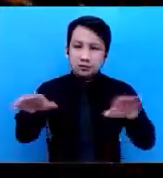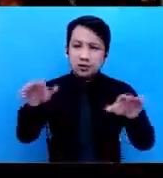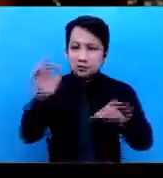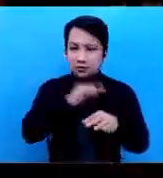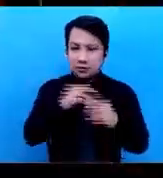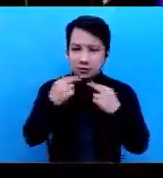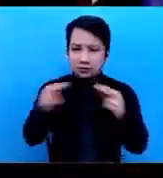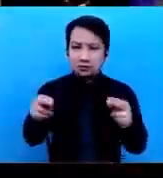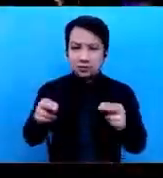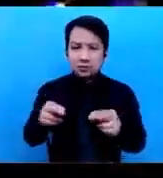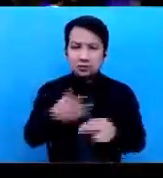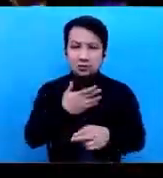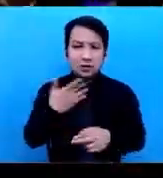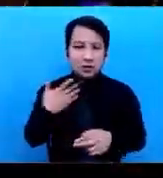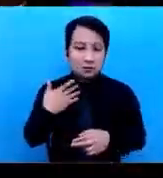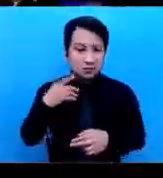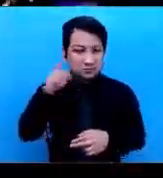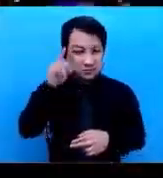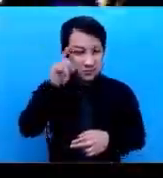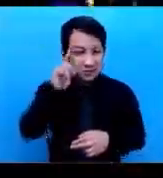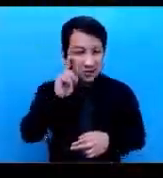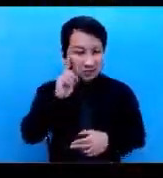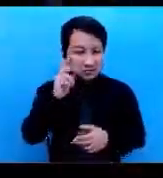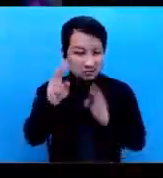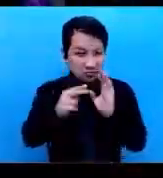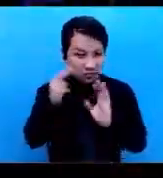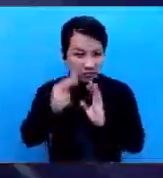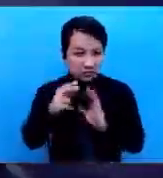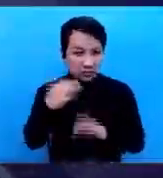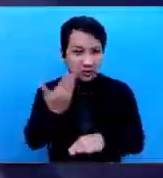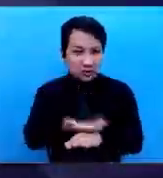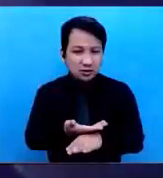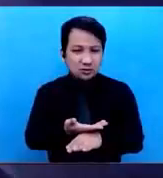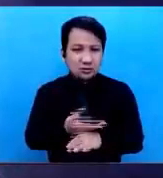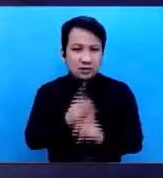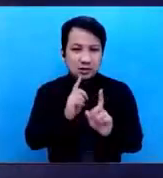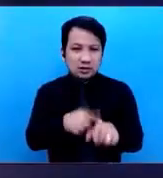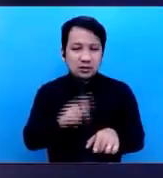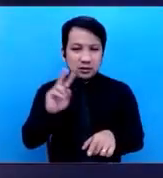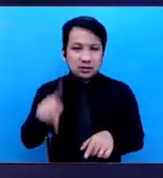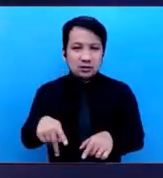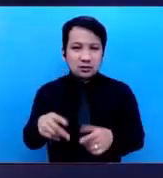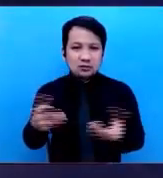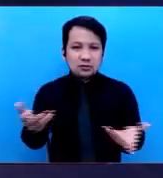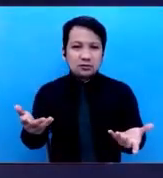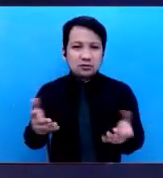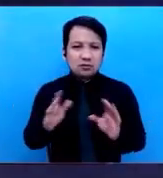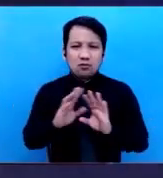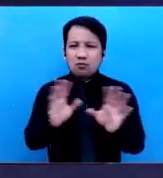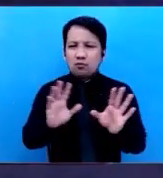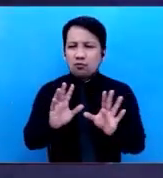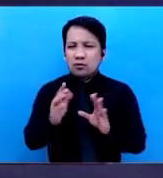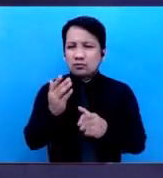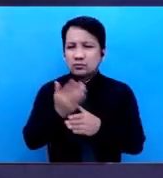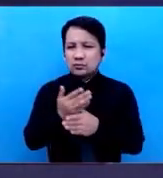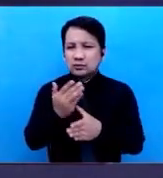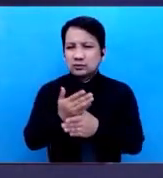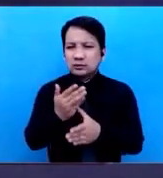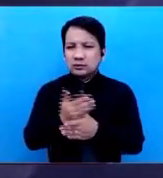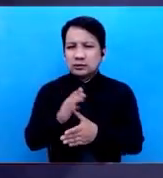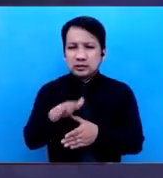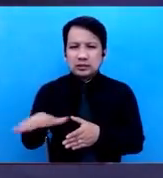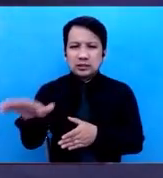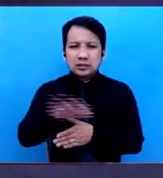daw malaswang video ang isa sa mga anak ni Robredo. Sagot ng kampo ng bise, huwag magpapadala sa anilay distraction